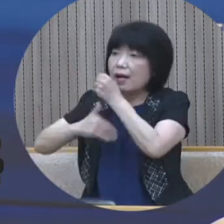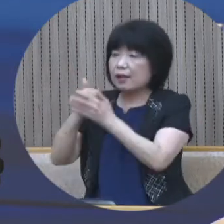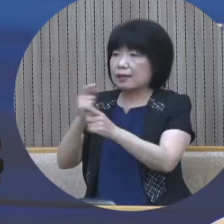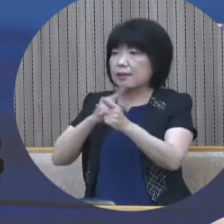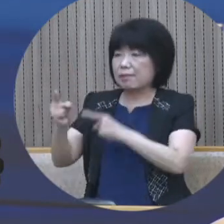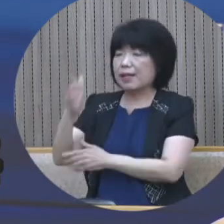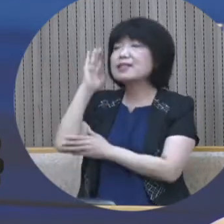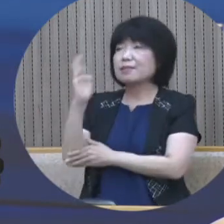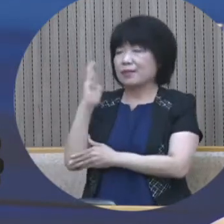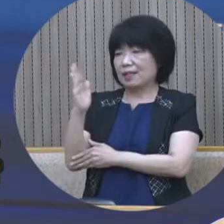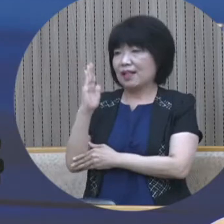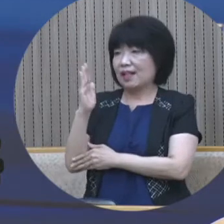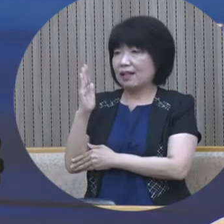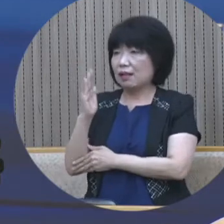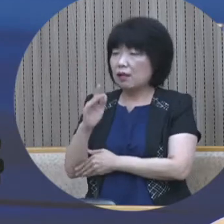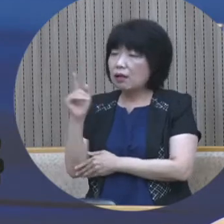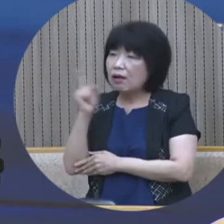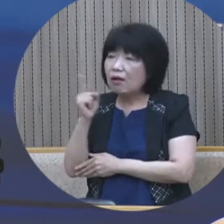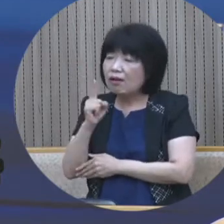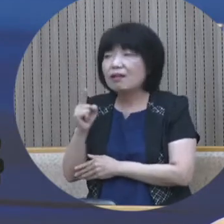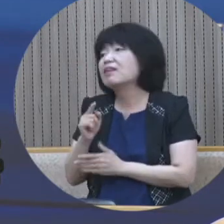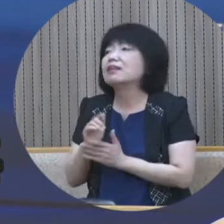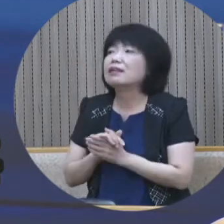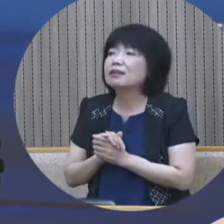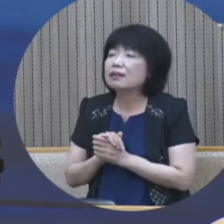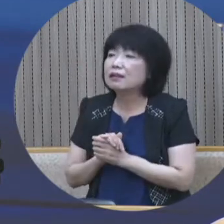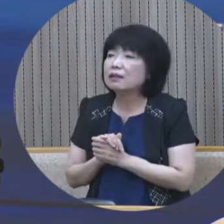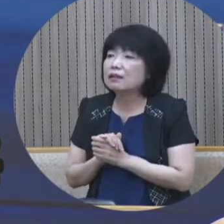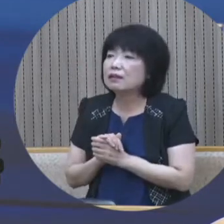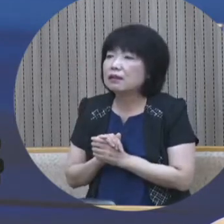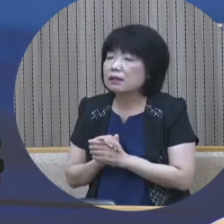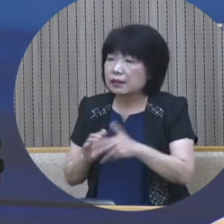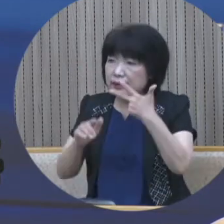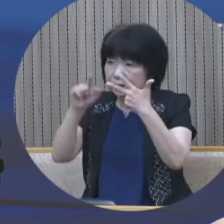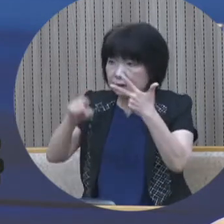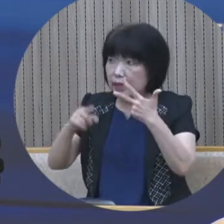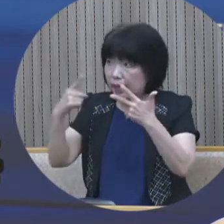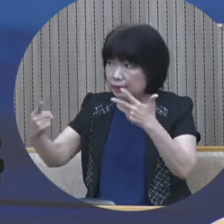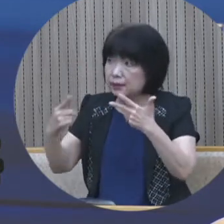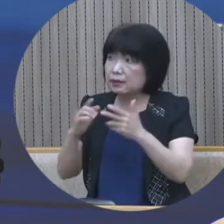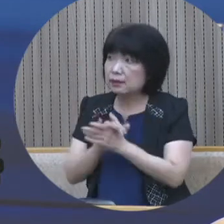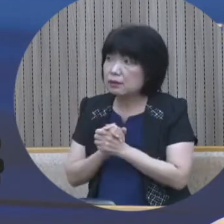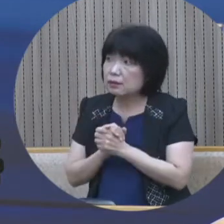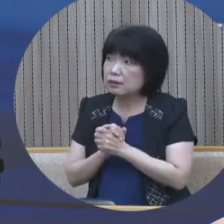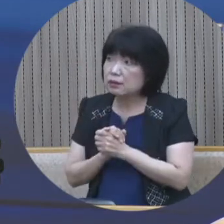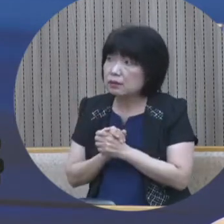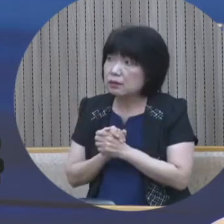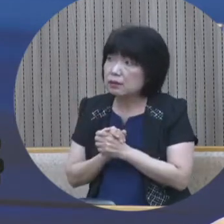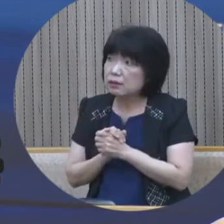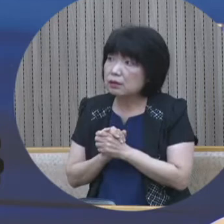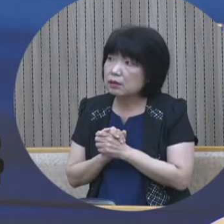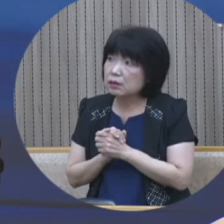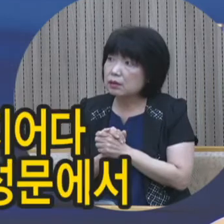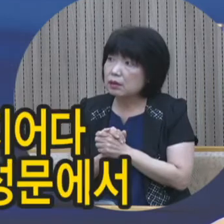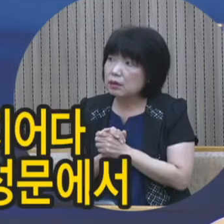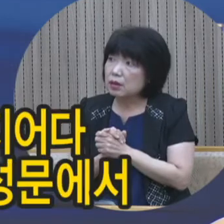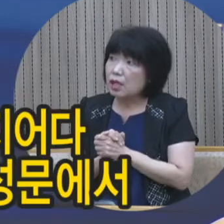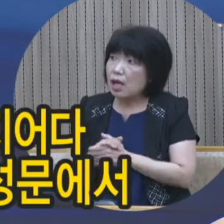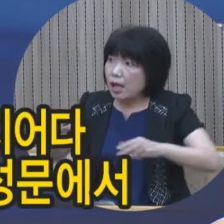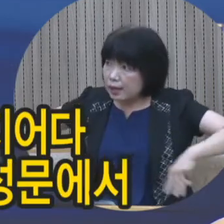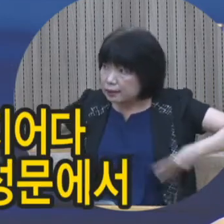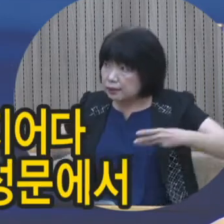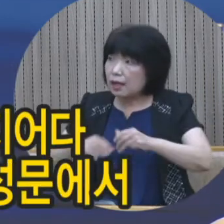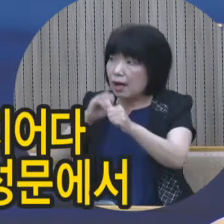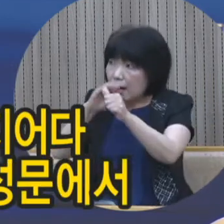말씀을 전한 거예요. 어떻게 전했어요? 7장 1절 우리가 읽어봅니다. 시작.